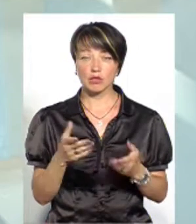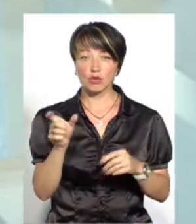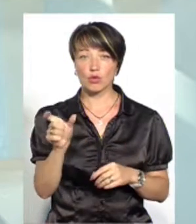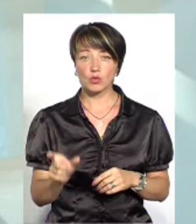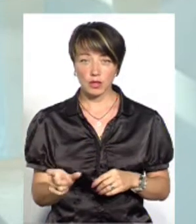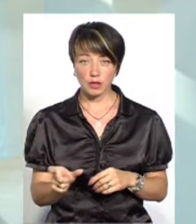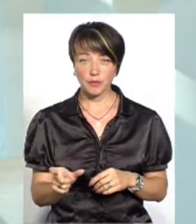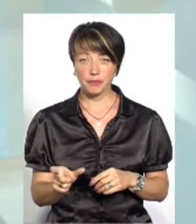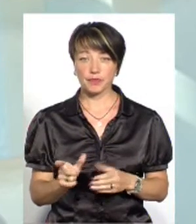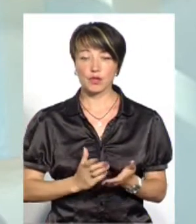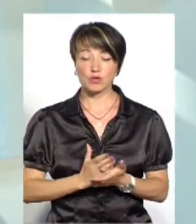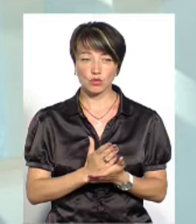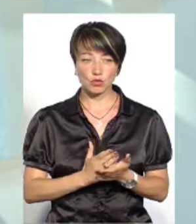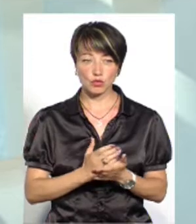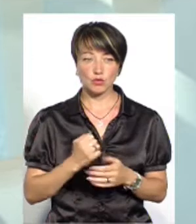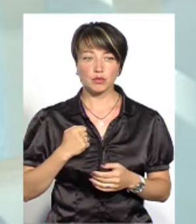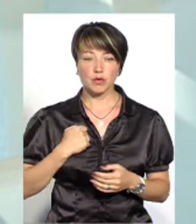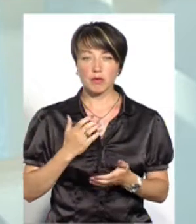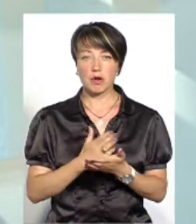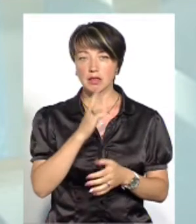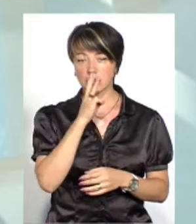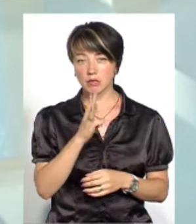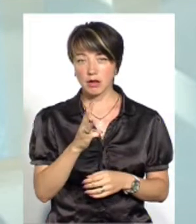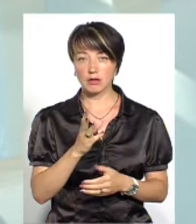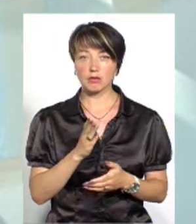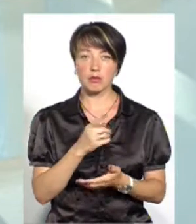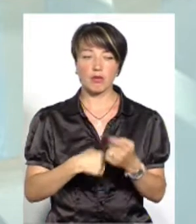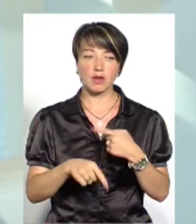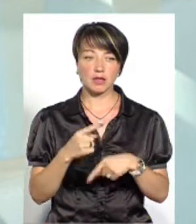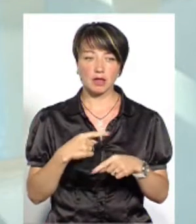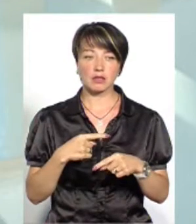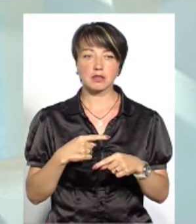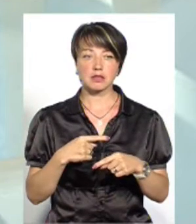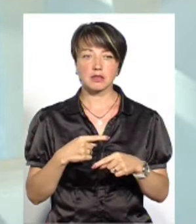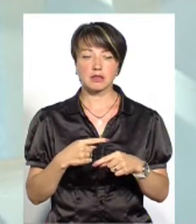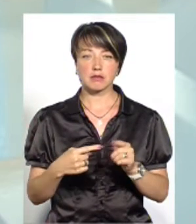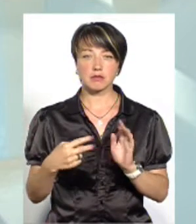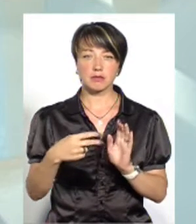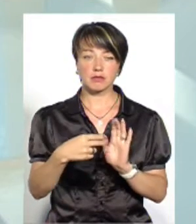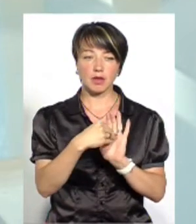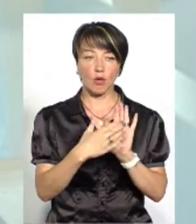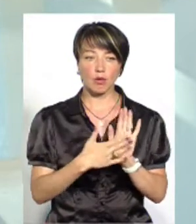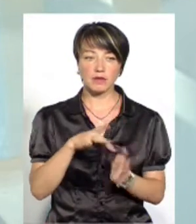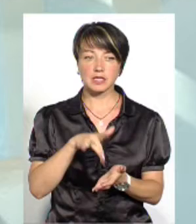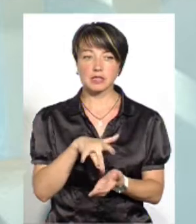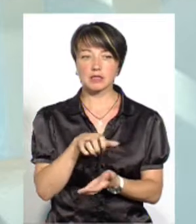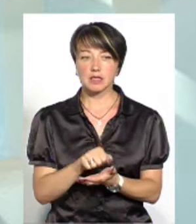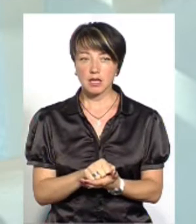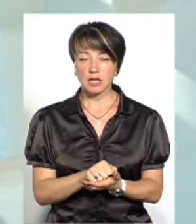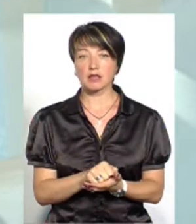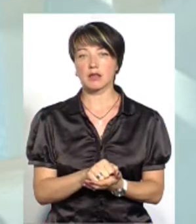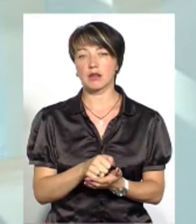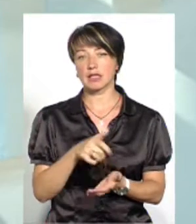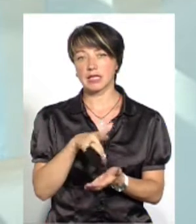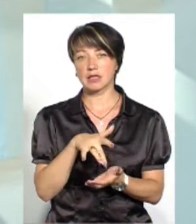людина проходить службу, вона має заробітну платню, вона повертається, вона стає на облік центру зайнятості, центр зайнятості відповідно